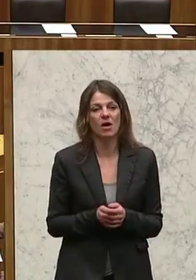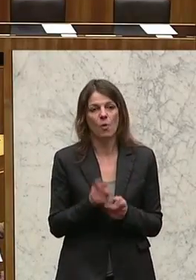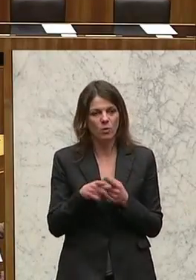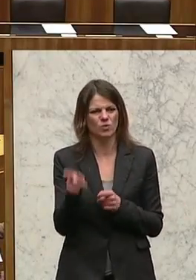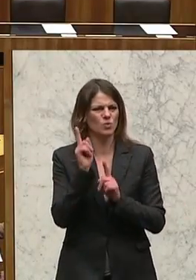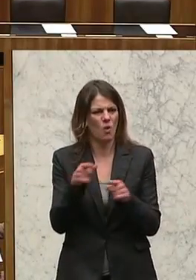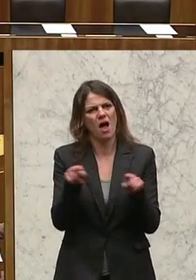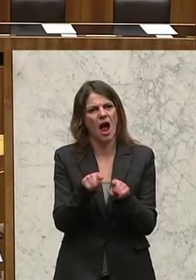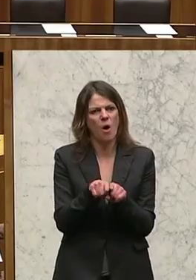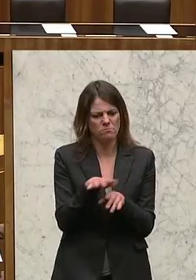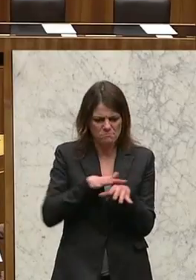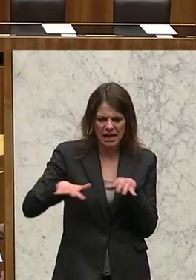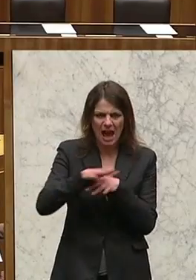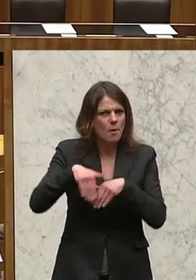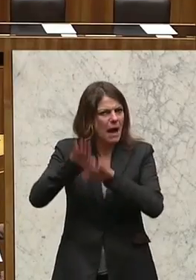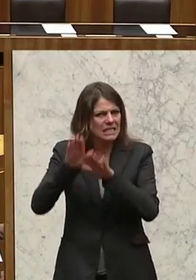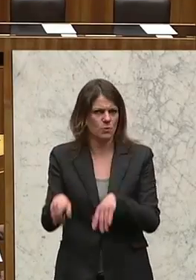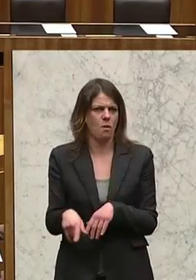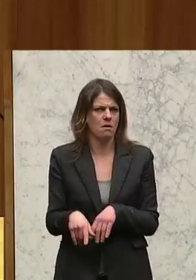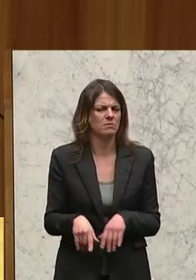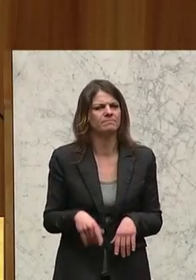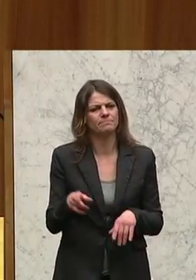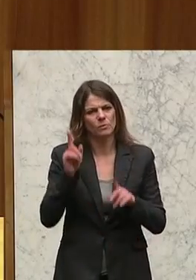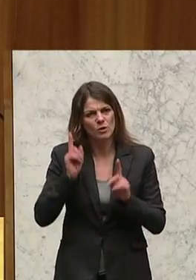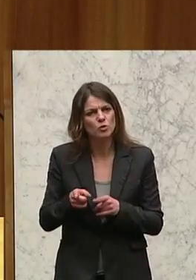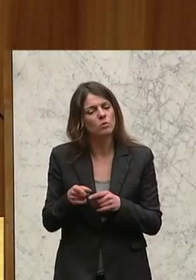Und Sie sollten auch im Bereich des Asyls, Herr Bundesminister,